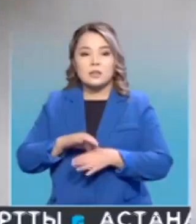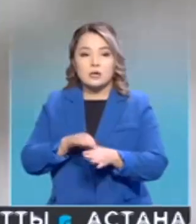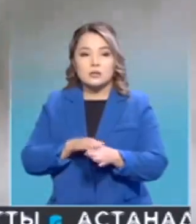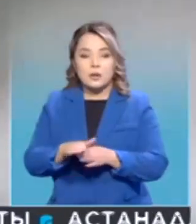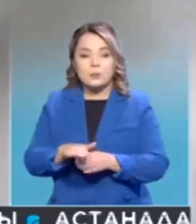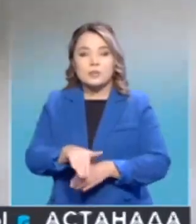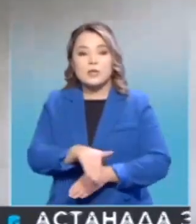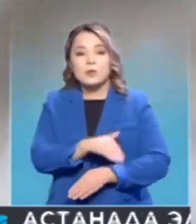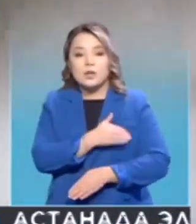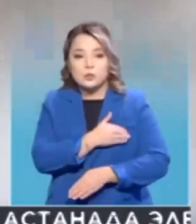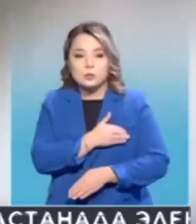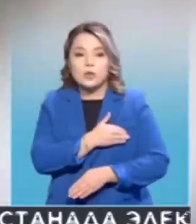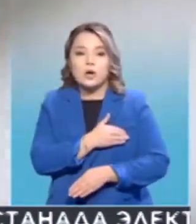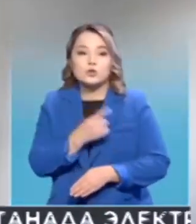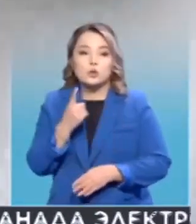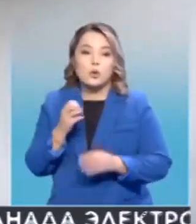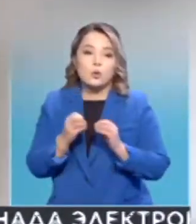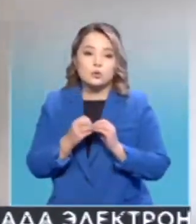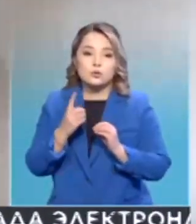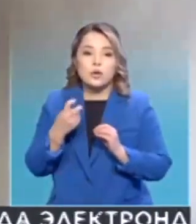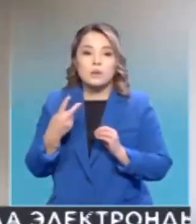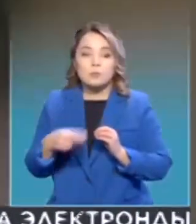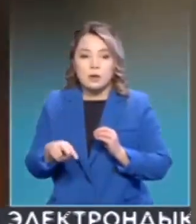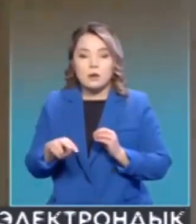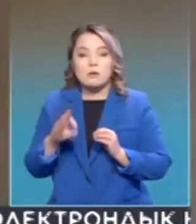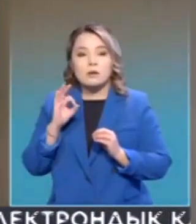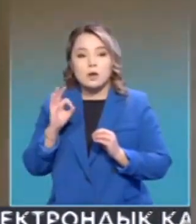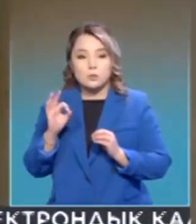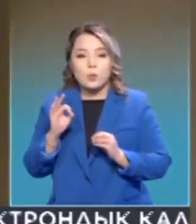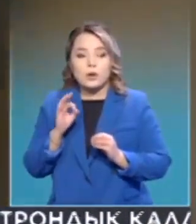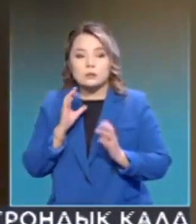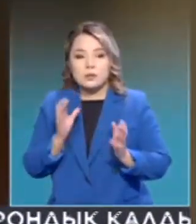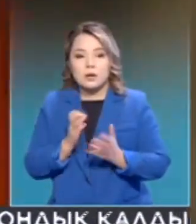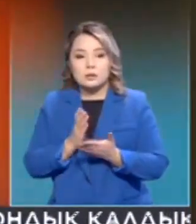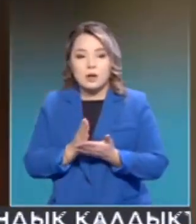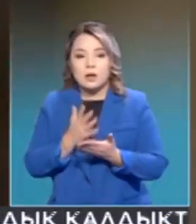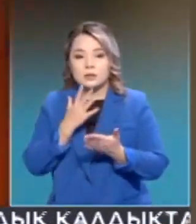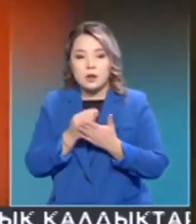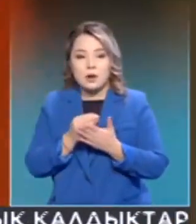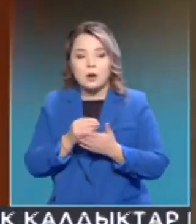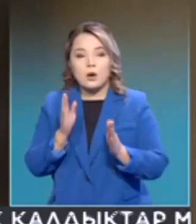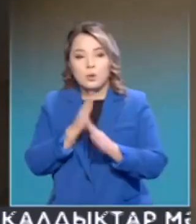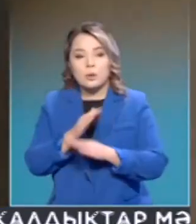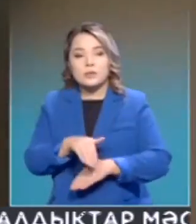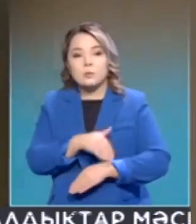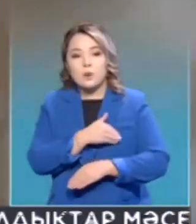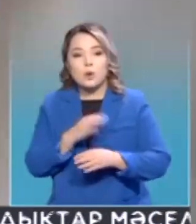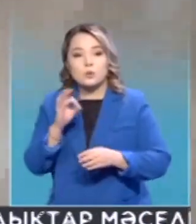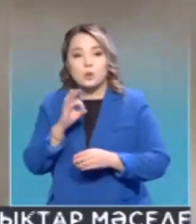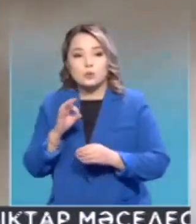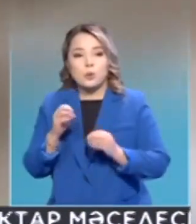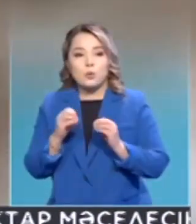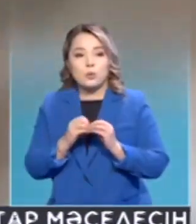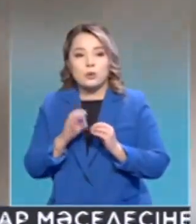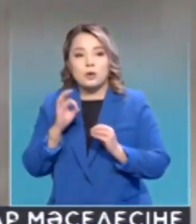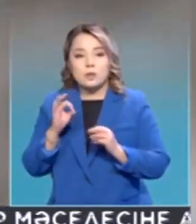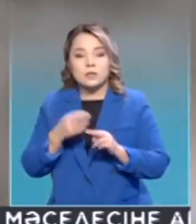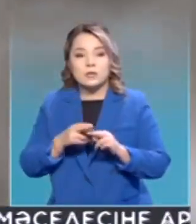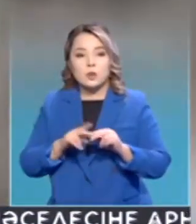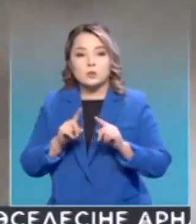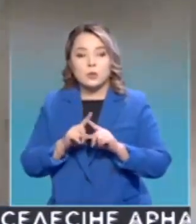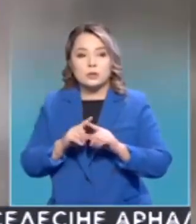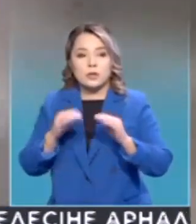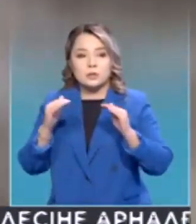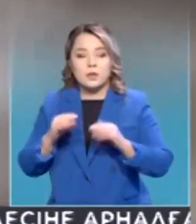жамылғысының температурасын 110-120 градус сақтай отырып, ауа температурасының 0-ден 10 градус төменге дейін салу рұқсат